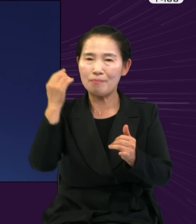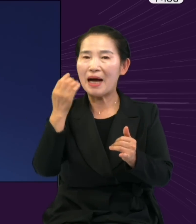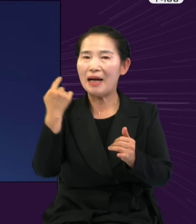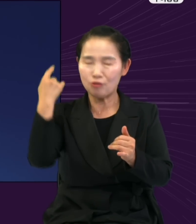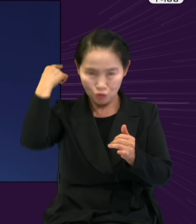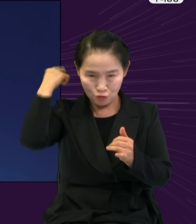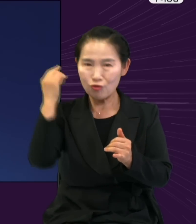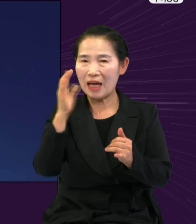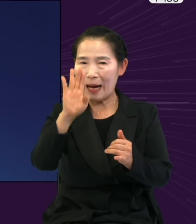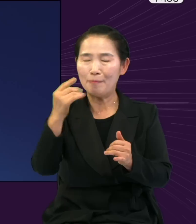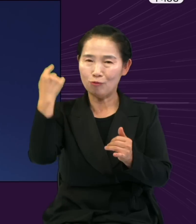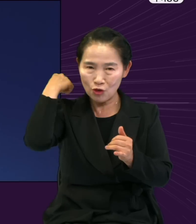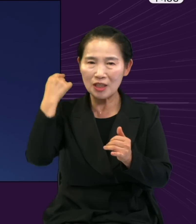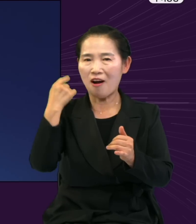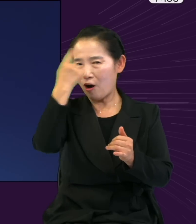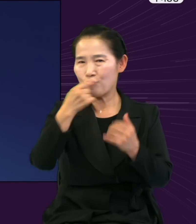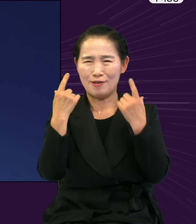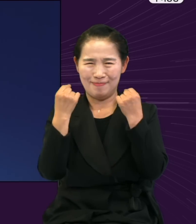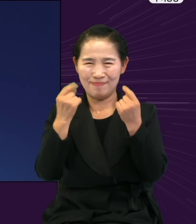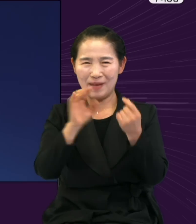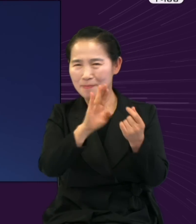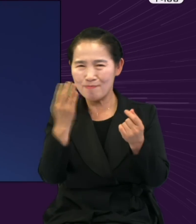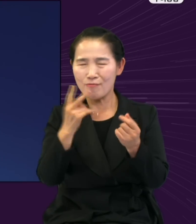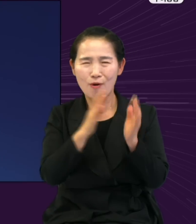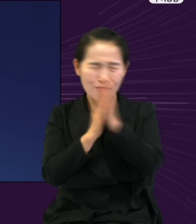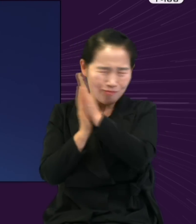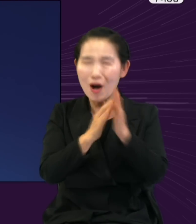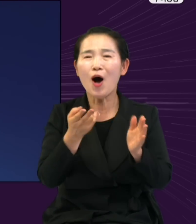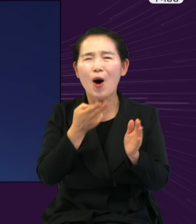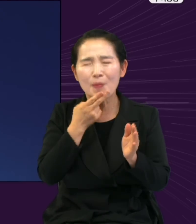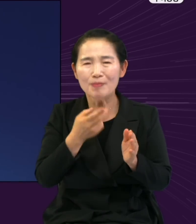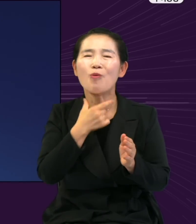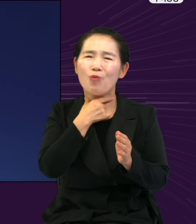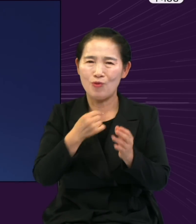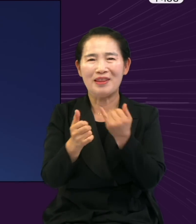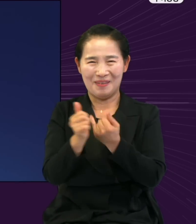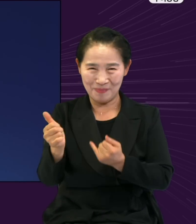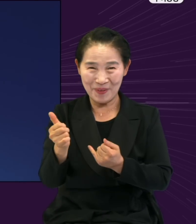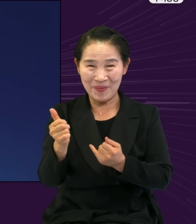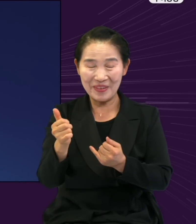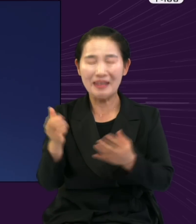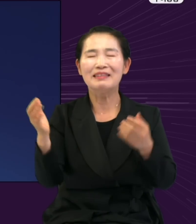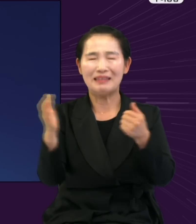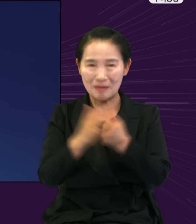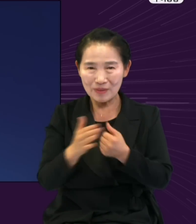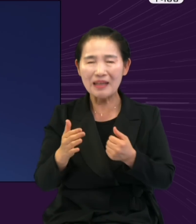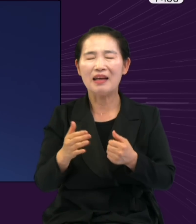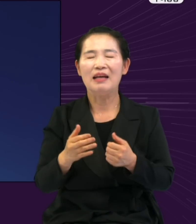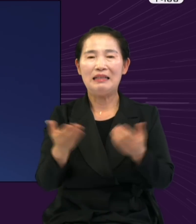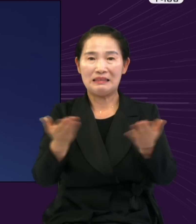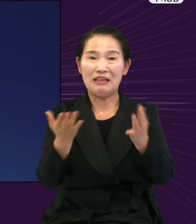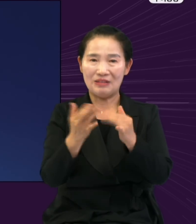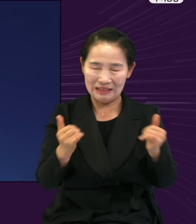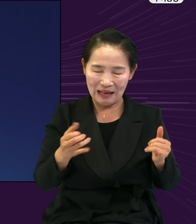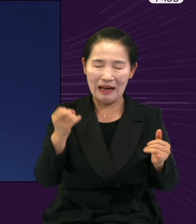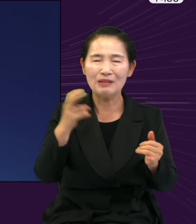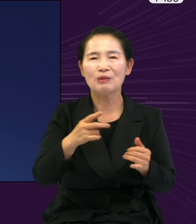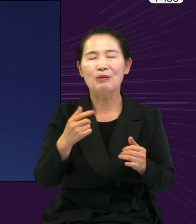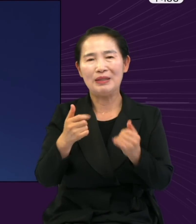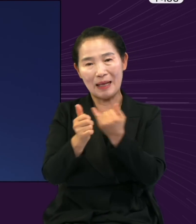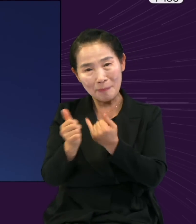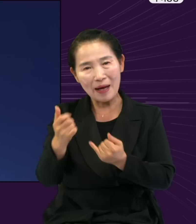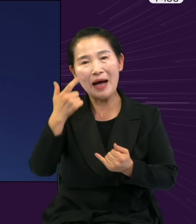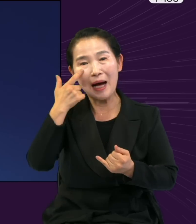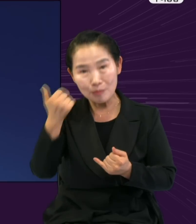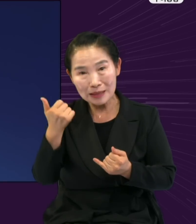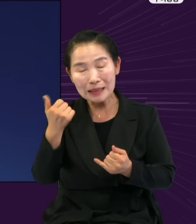살기를 바랬던 사람이었기 때문에 밖에서 사역자로 살지만 집에 와서 남편으로 아빠로서의 모습이 늘